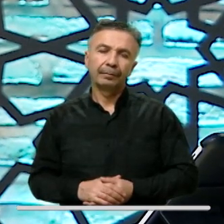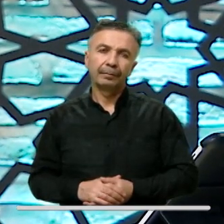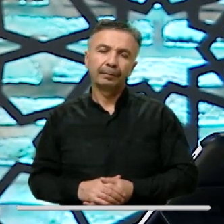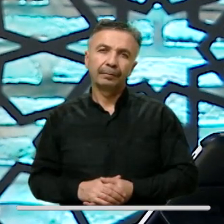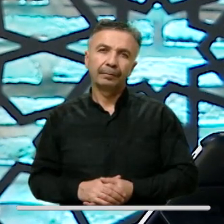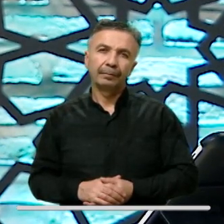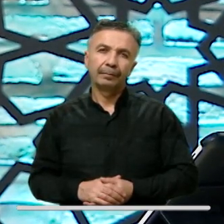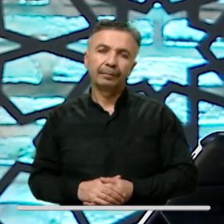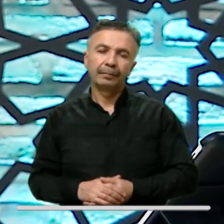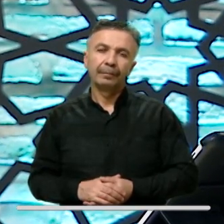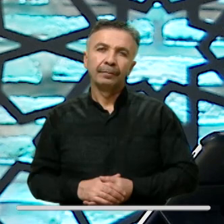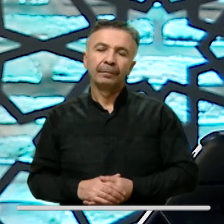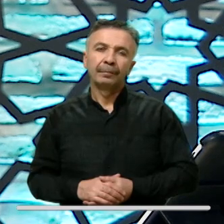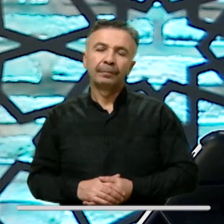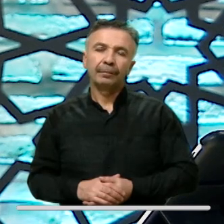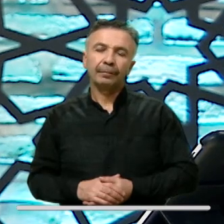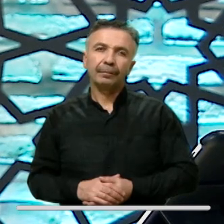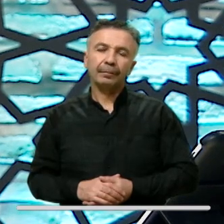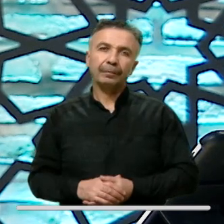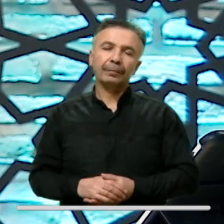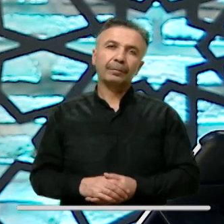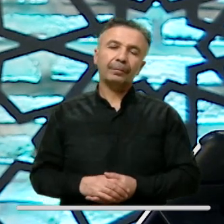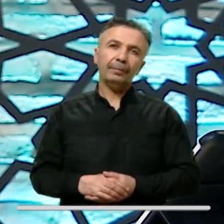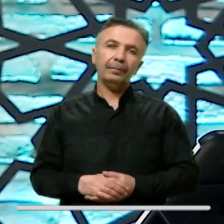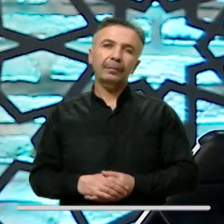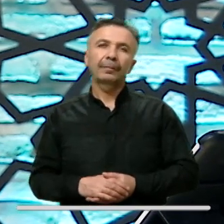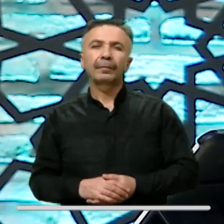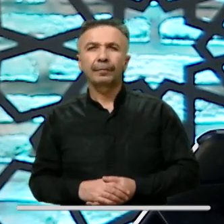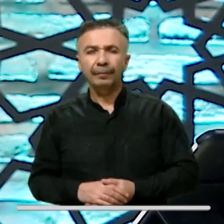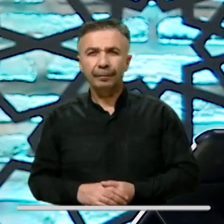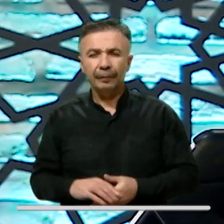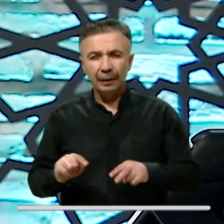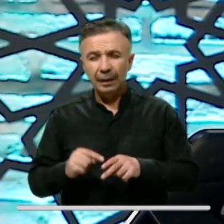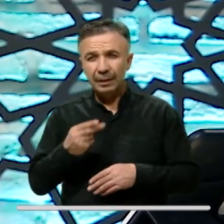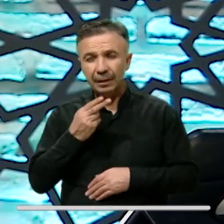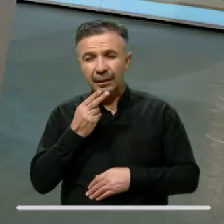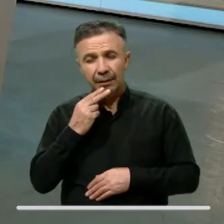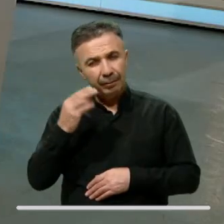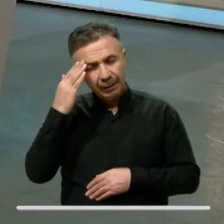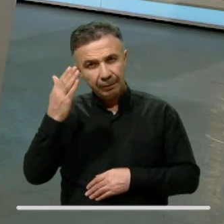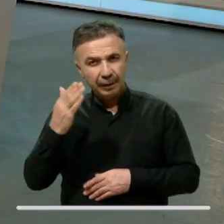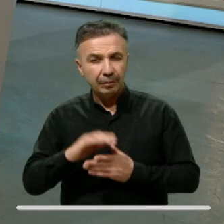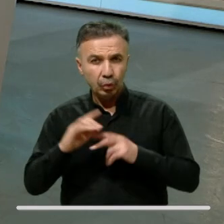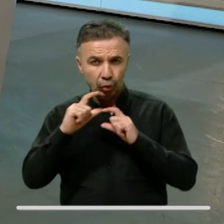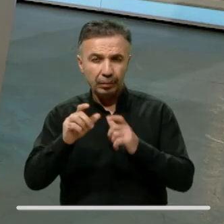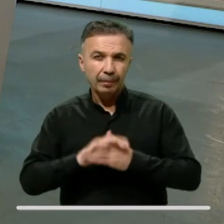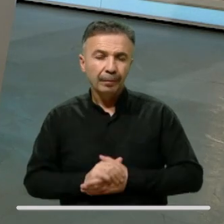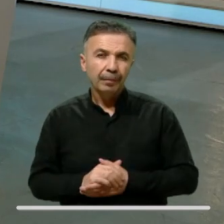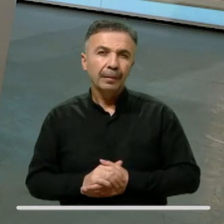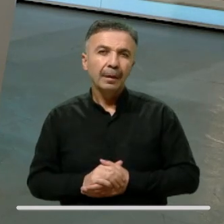konuda yanlış yapıyoruz. Soruyu sorunca ne demek istediğimi daha iyi anlayacaksınız. Naciye Hanım'ın selamları var. Muhterem